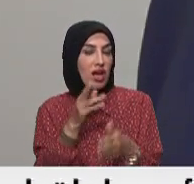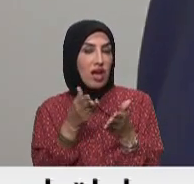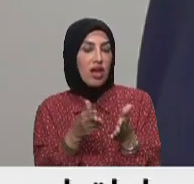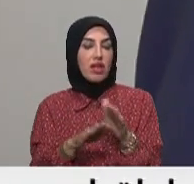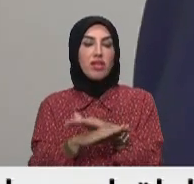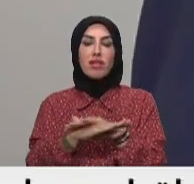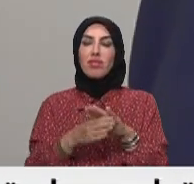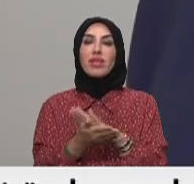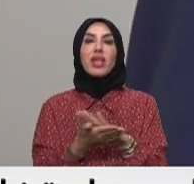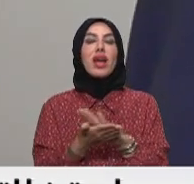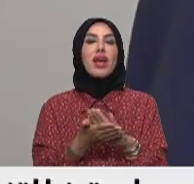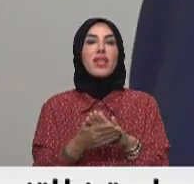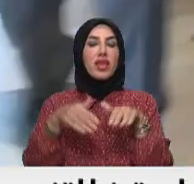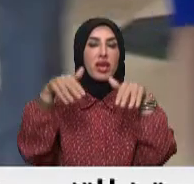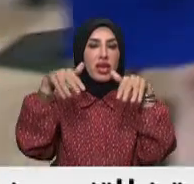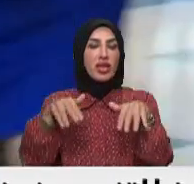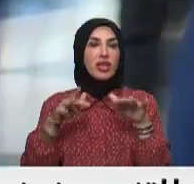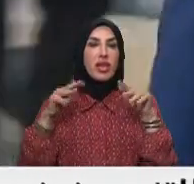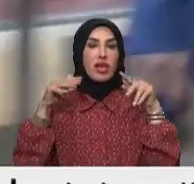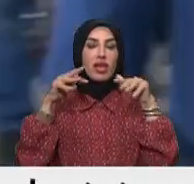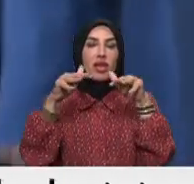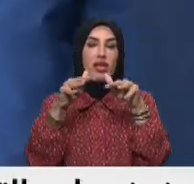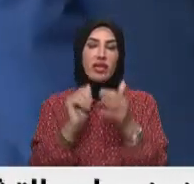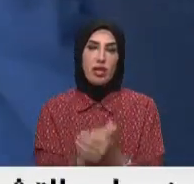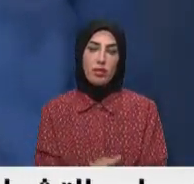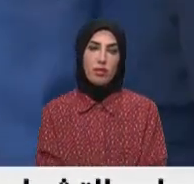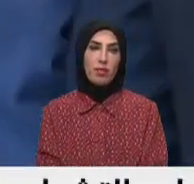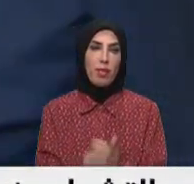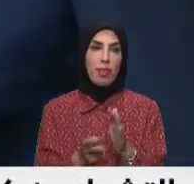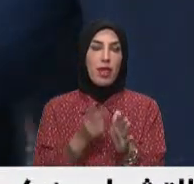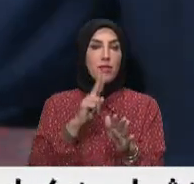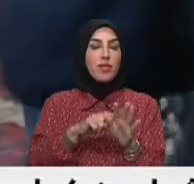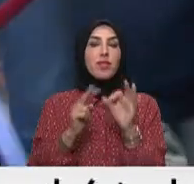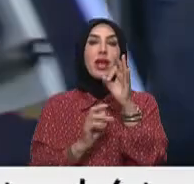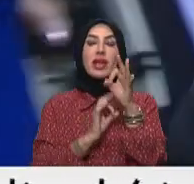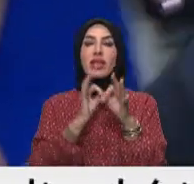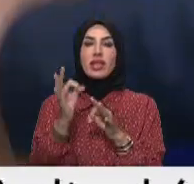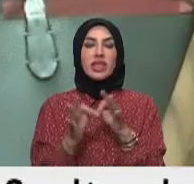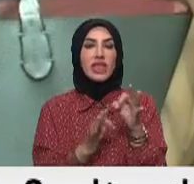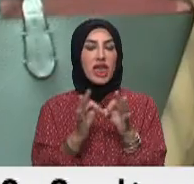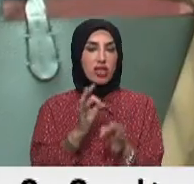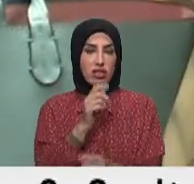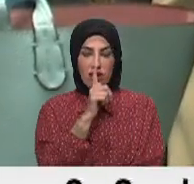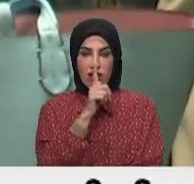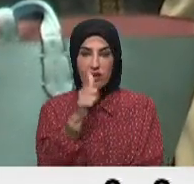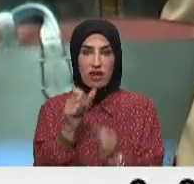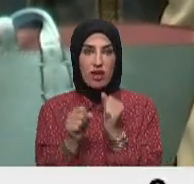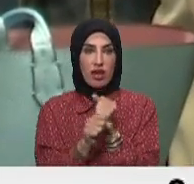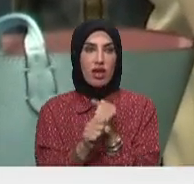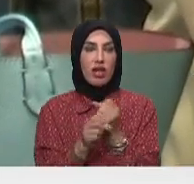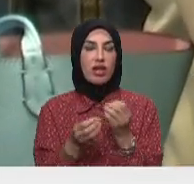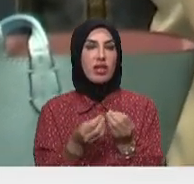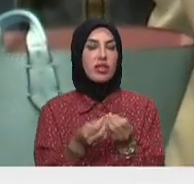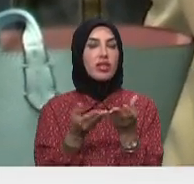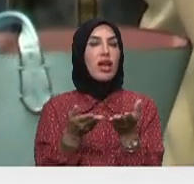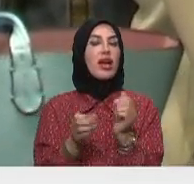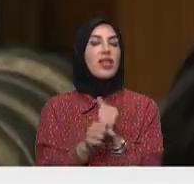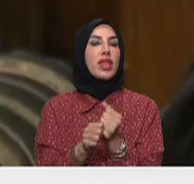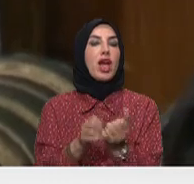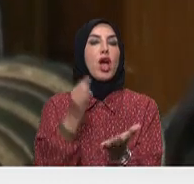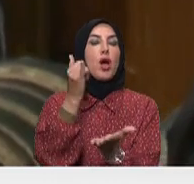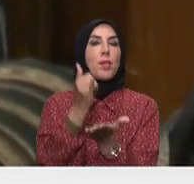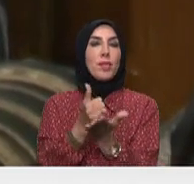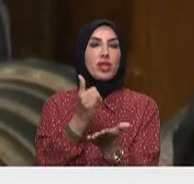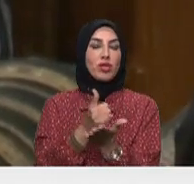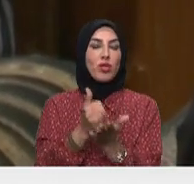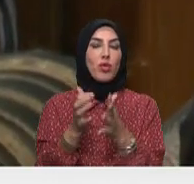الأرض التي يتقدم فيها في الجنوب. أما سياسياً فقد ذكر موقع أكسيوس أن الموفدين الأمريكيين